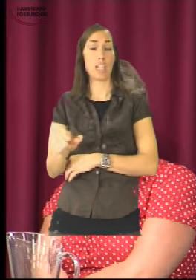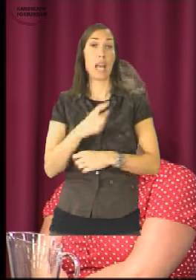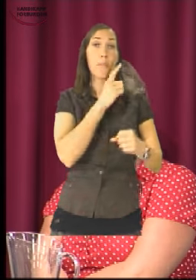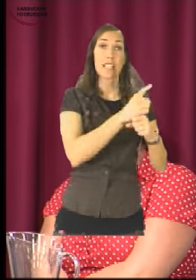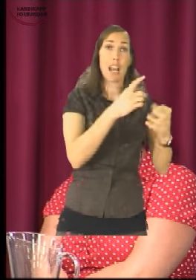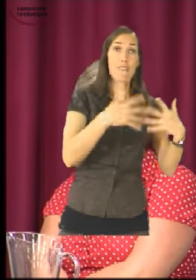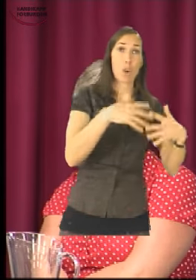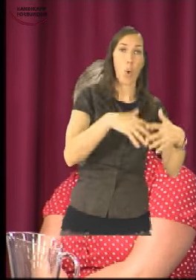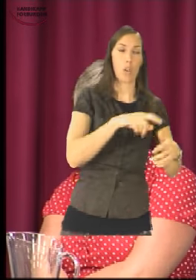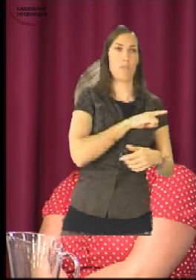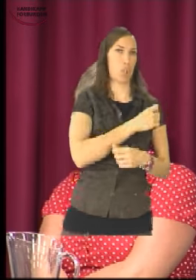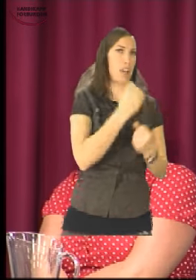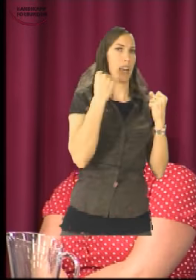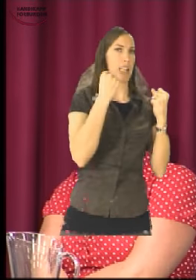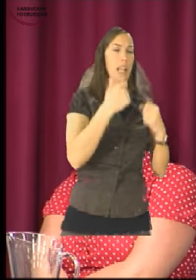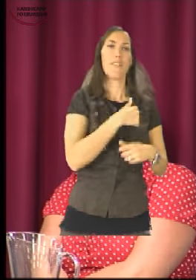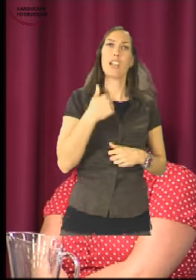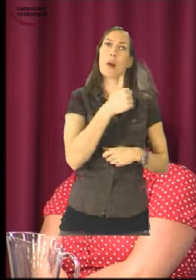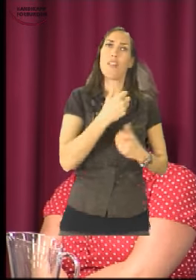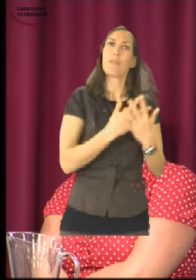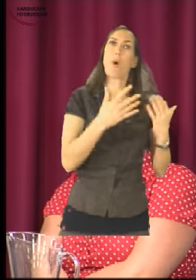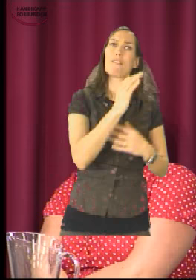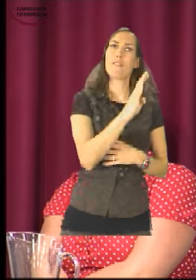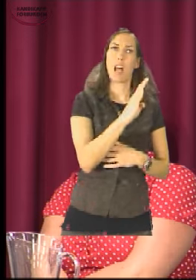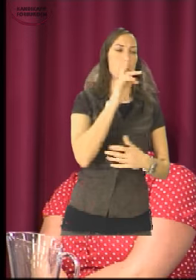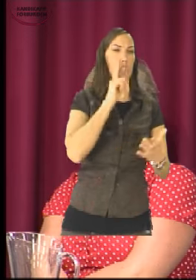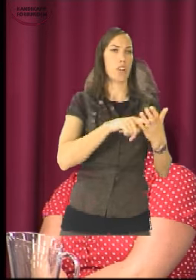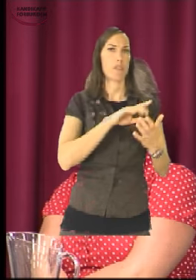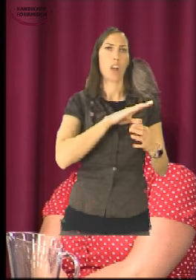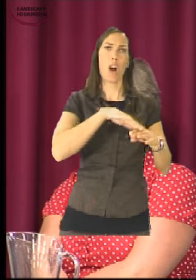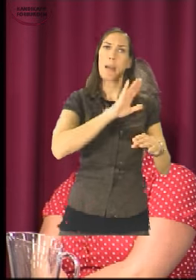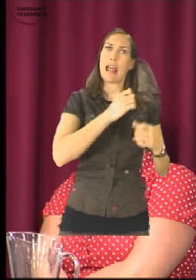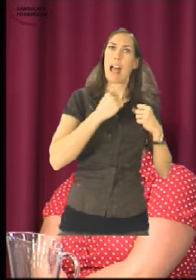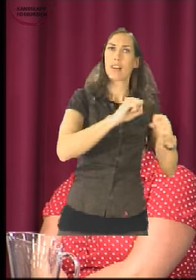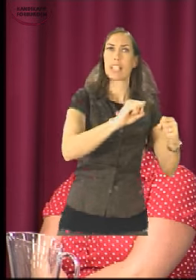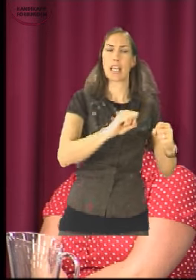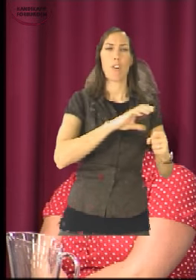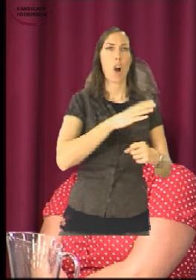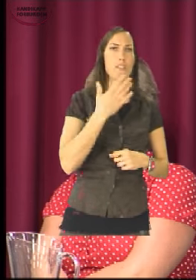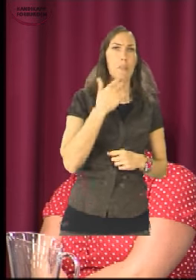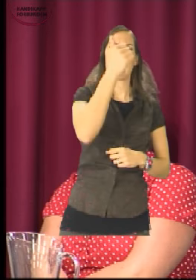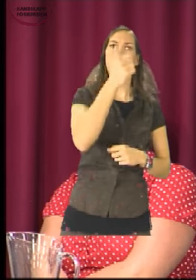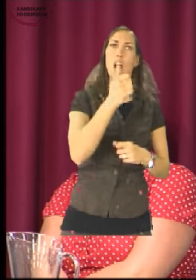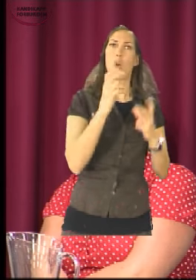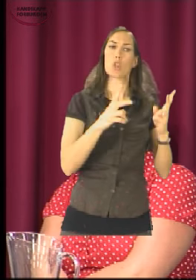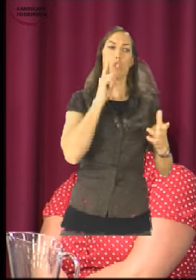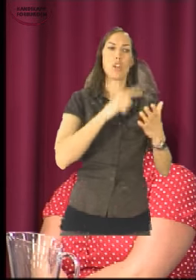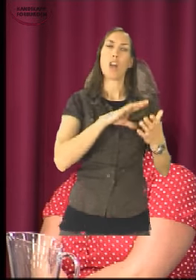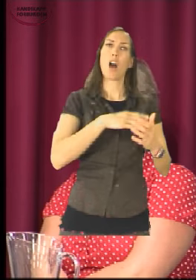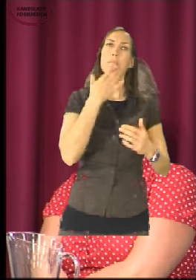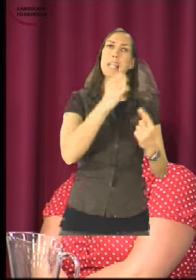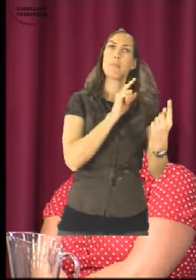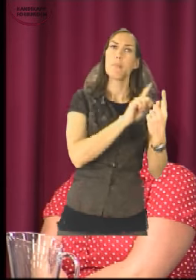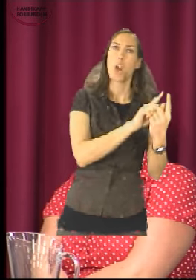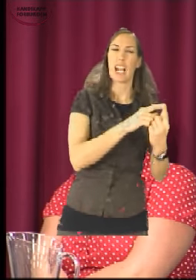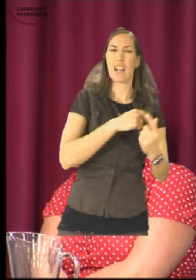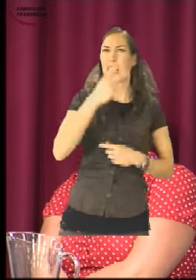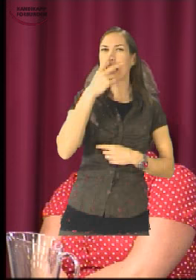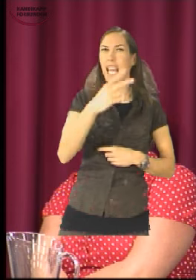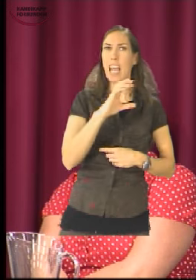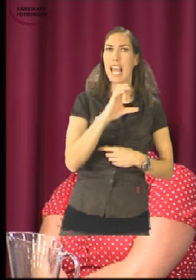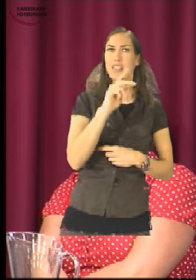Beställarfunktionen är extremt viktig. Vi behöver en mångfald för att få till effektiviseringar och förbättringar och framförallt ett bättre bemötande. Vi kan se på när